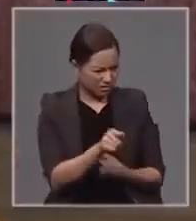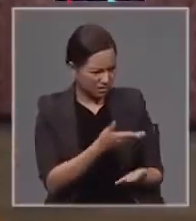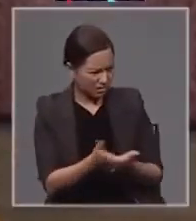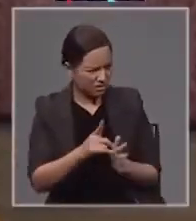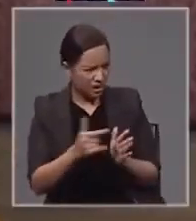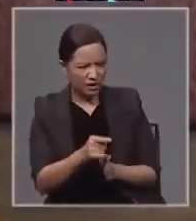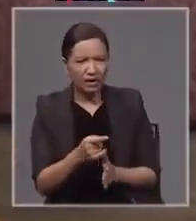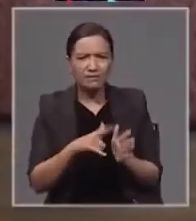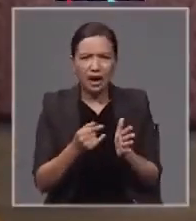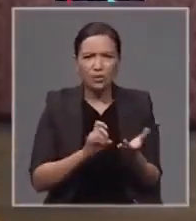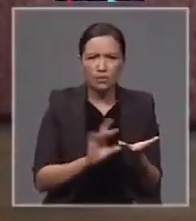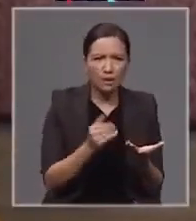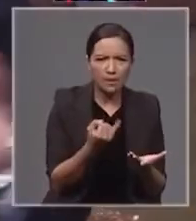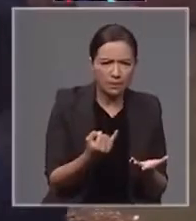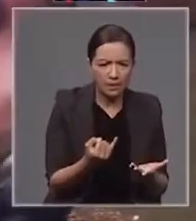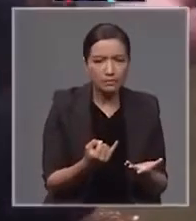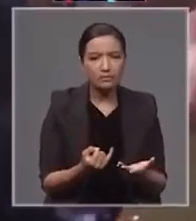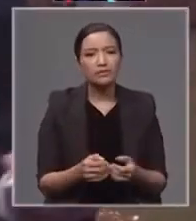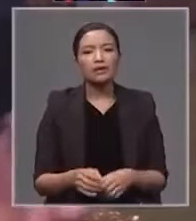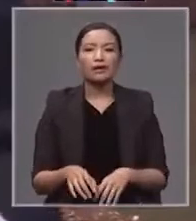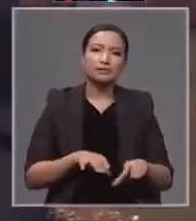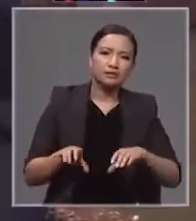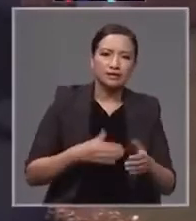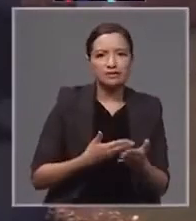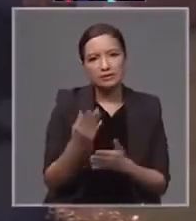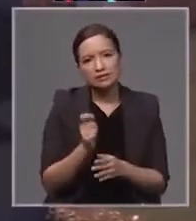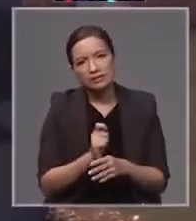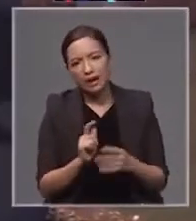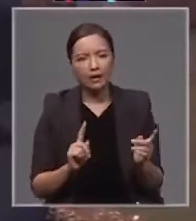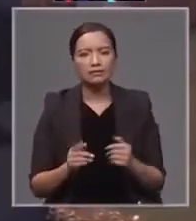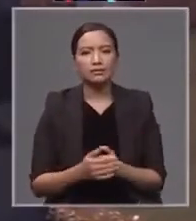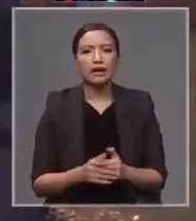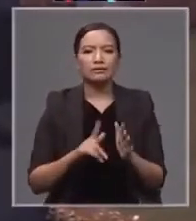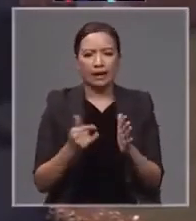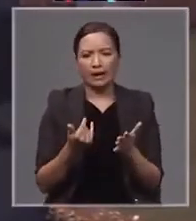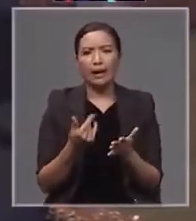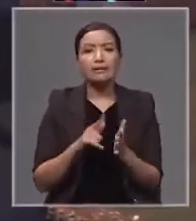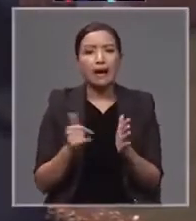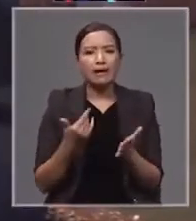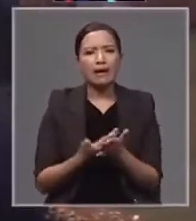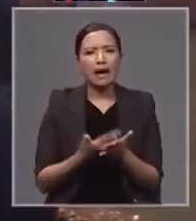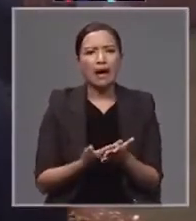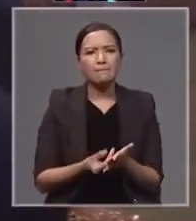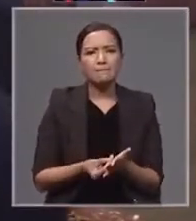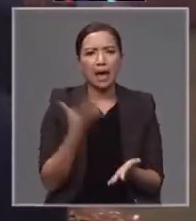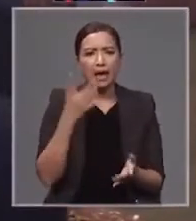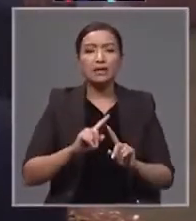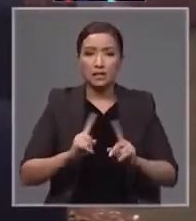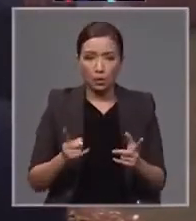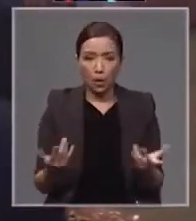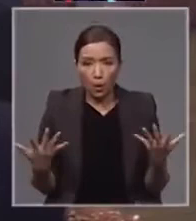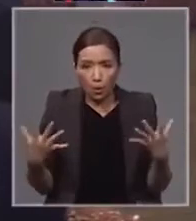แตก และไปจะซื้อจัดจ้างกันแบบนั้นเนี่ยนะฮะแล้วก็ทำให้ได้ยาราคาแพงแต่การรวมศูนย์ซื้อยา